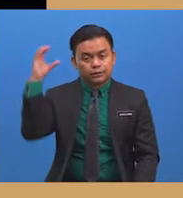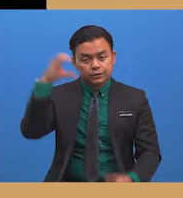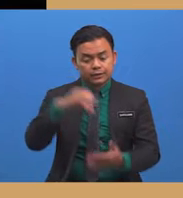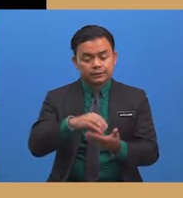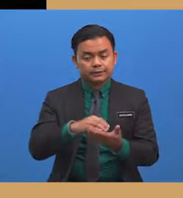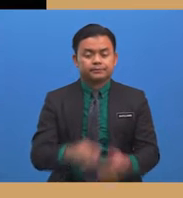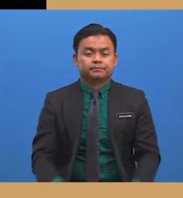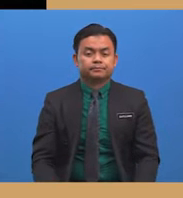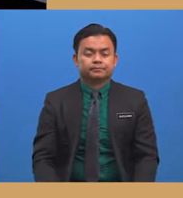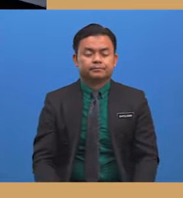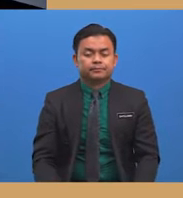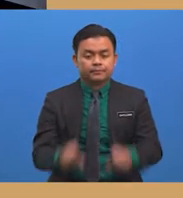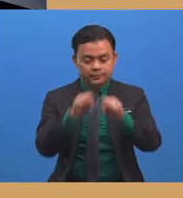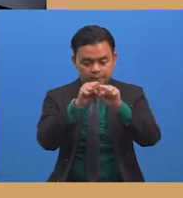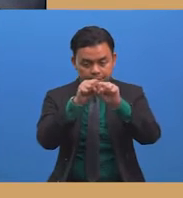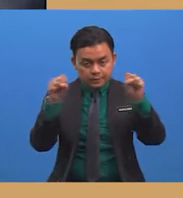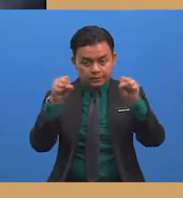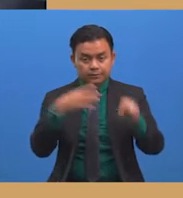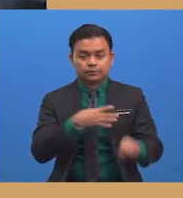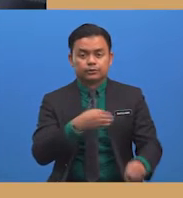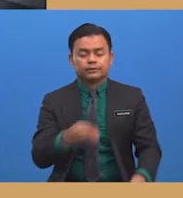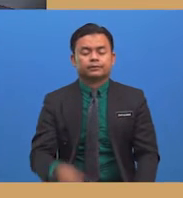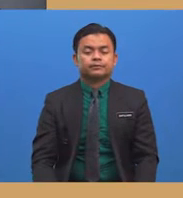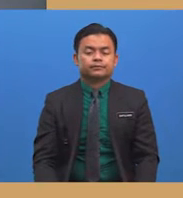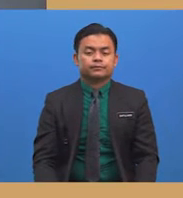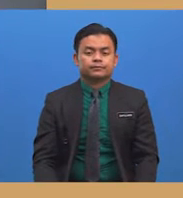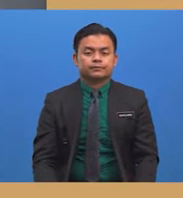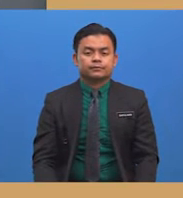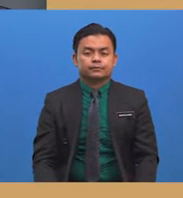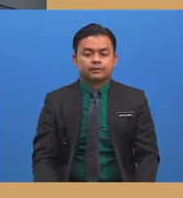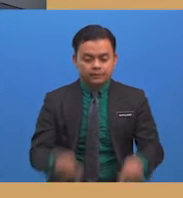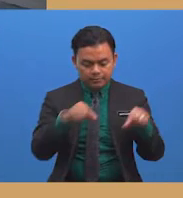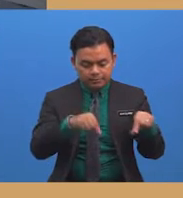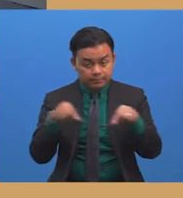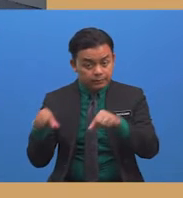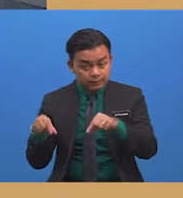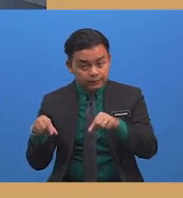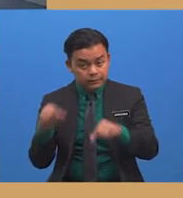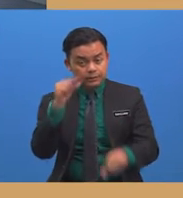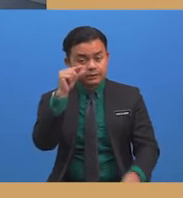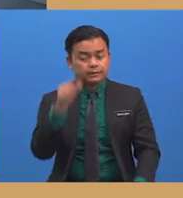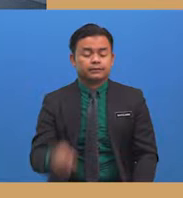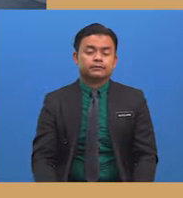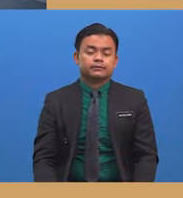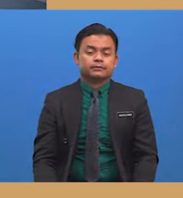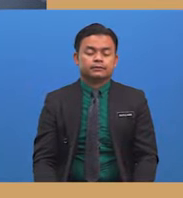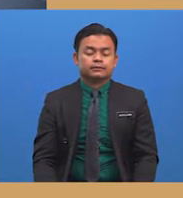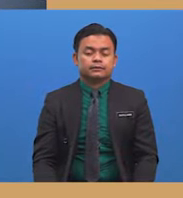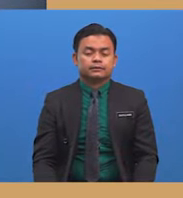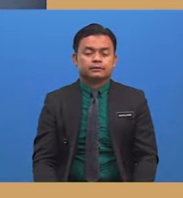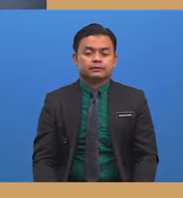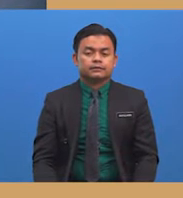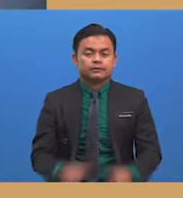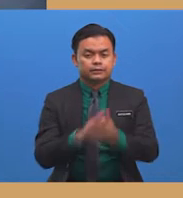tersebut? Kedudukan tumpukan cahaya telah bergerak sedikit dari tandaan bulatan ini. Bermakna